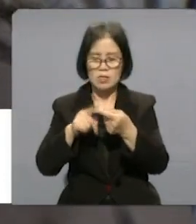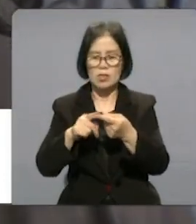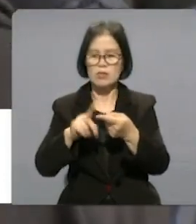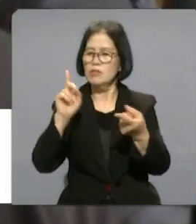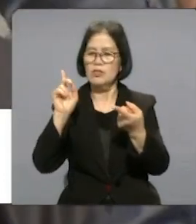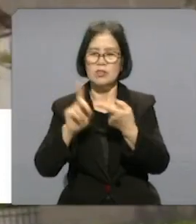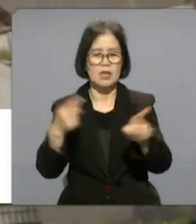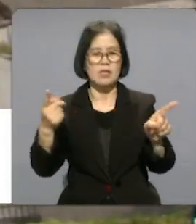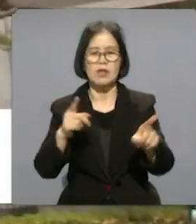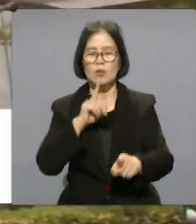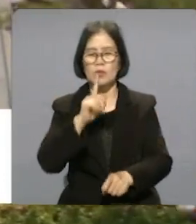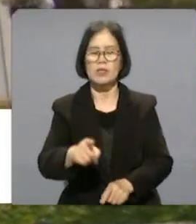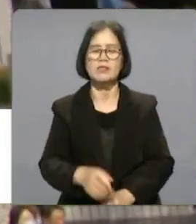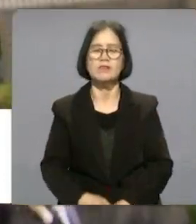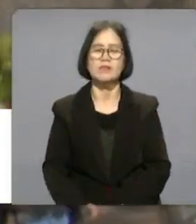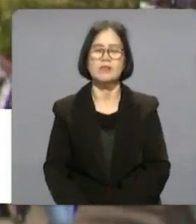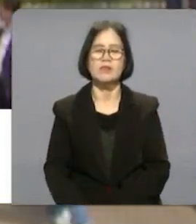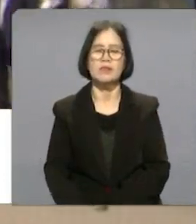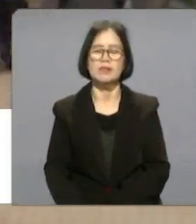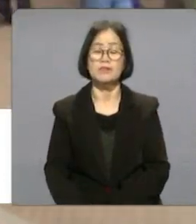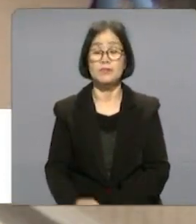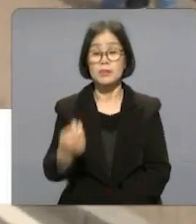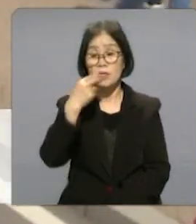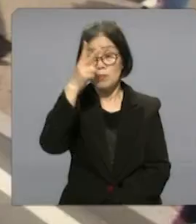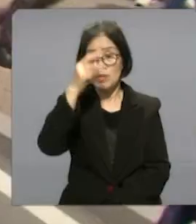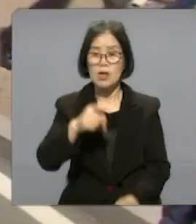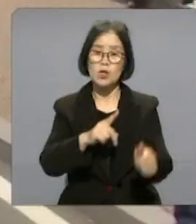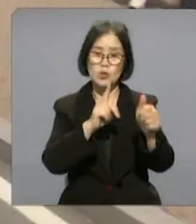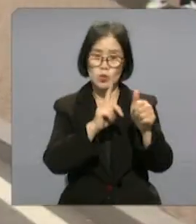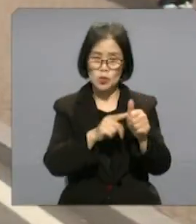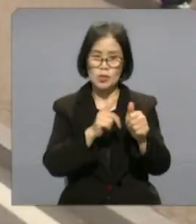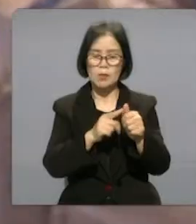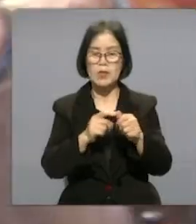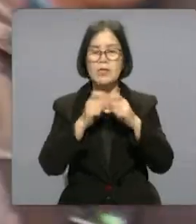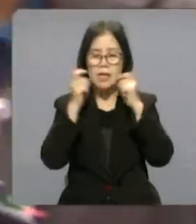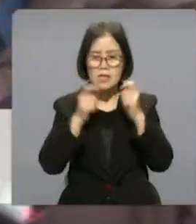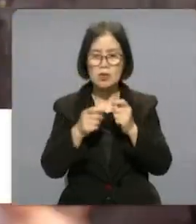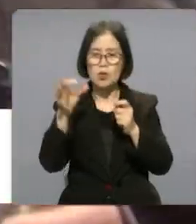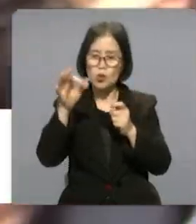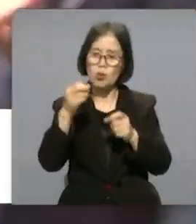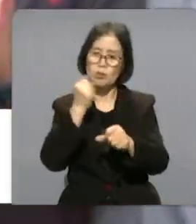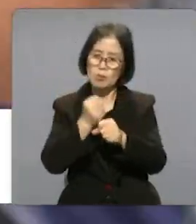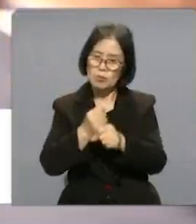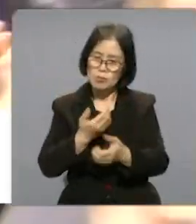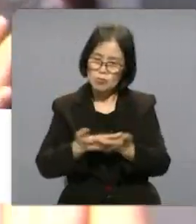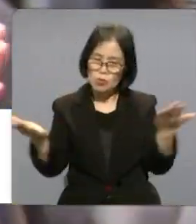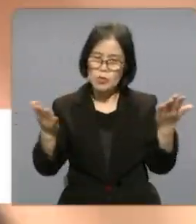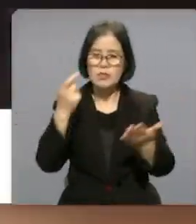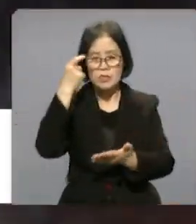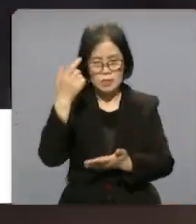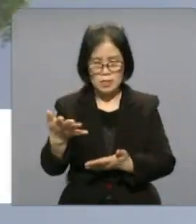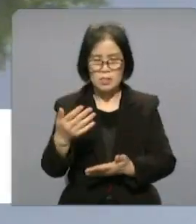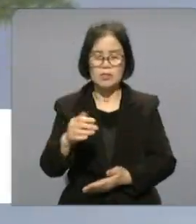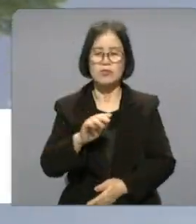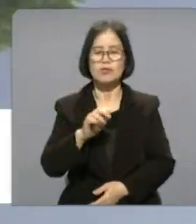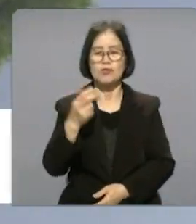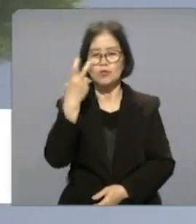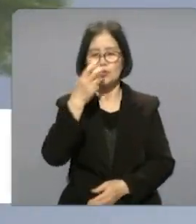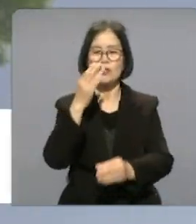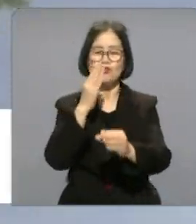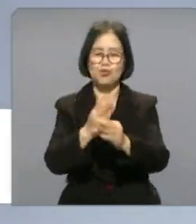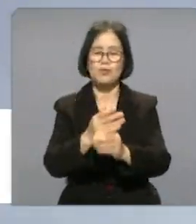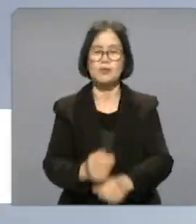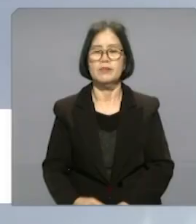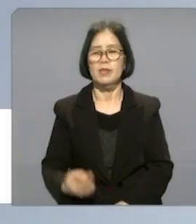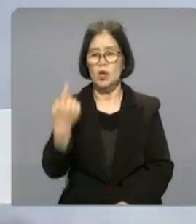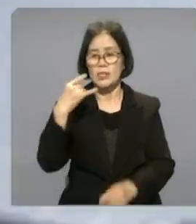부적절하다고 지적했습니다. 검찰은 송 전 대표가 개인적으로 자금을 살포했는지 조사하고 있습니다.